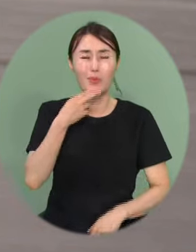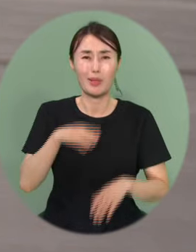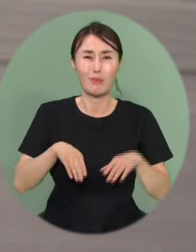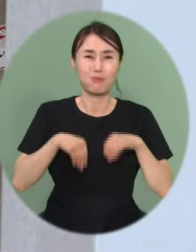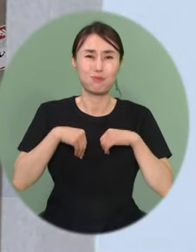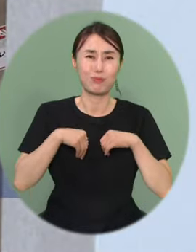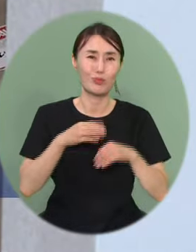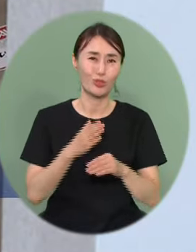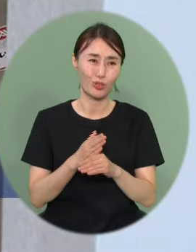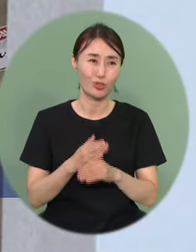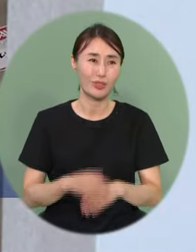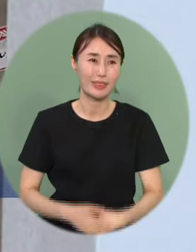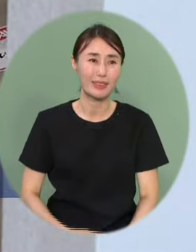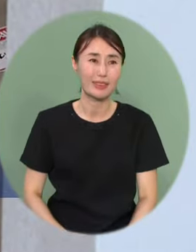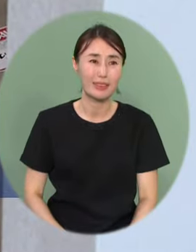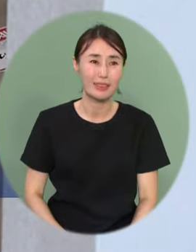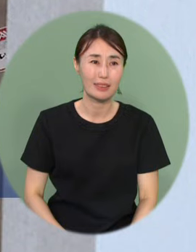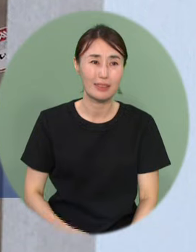있습니다.